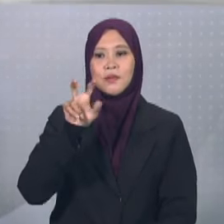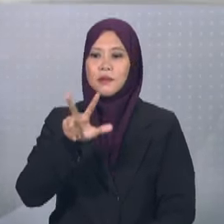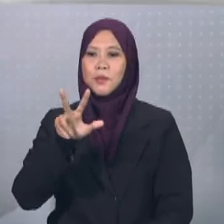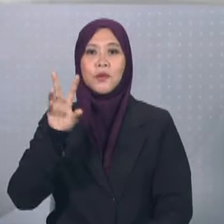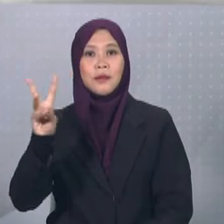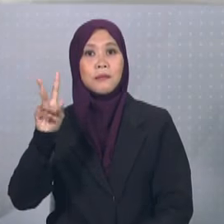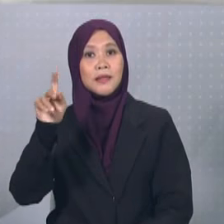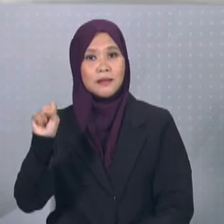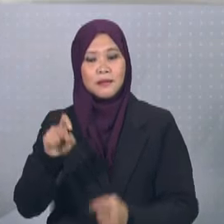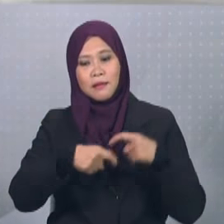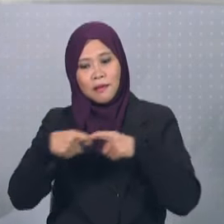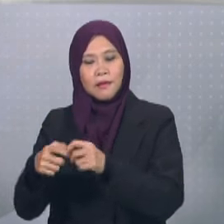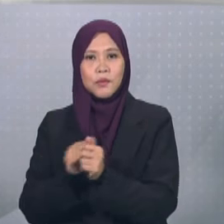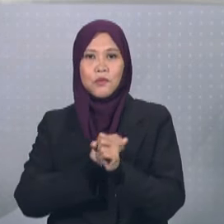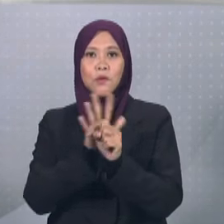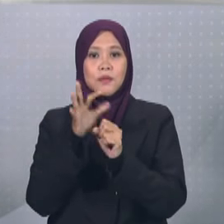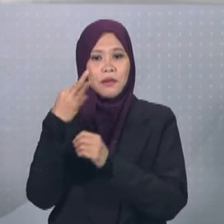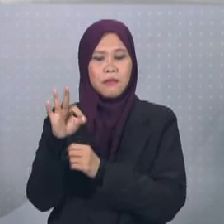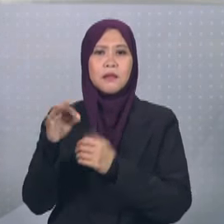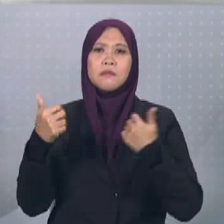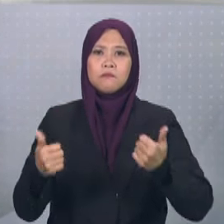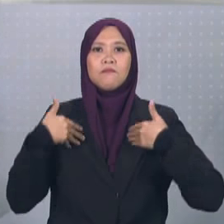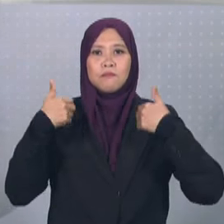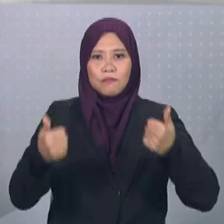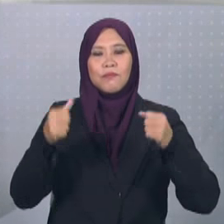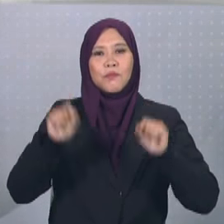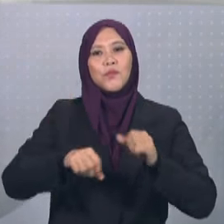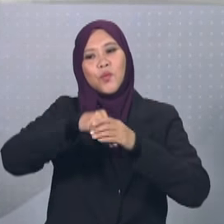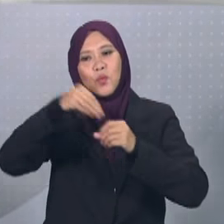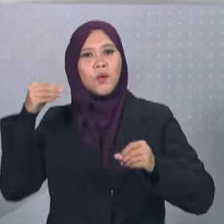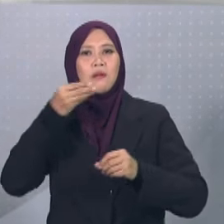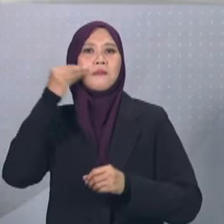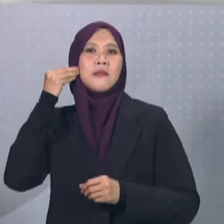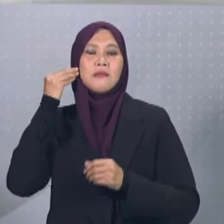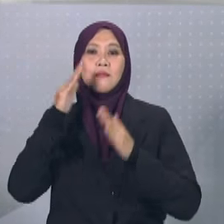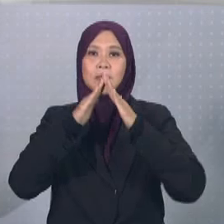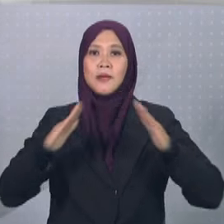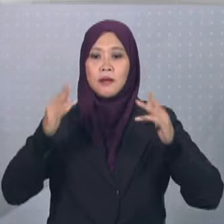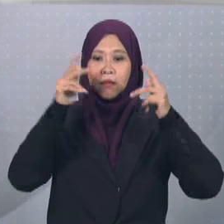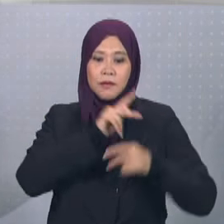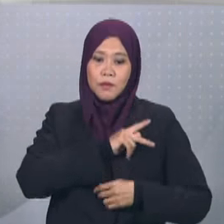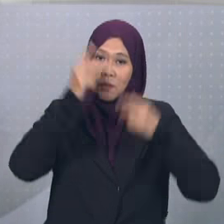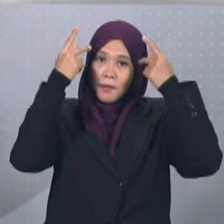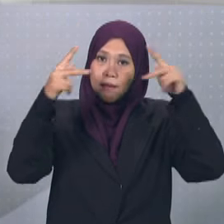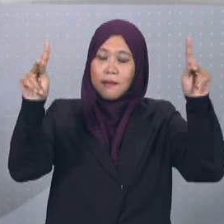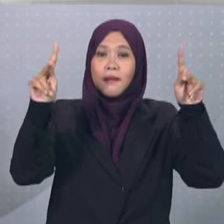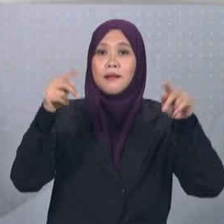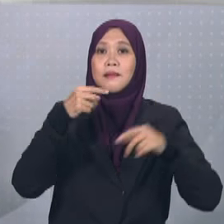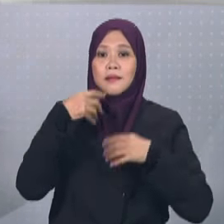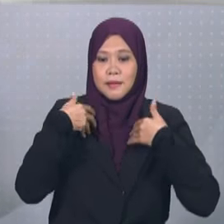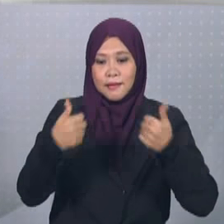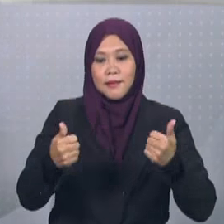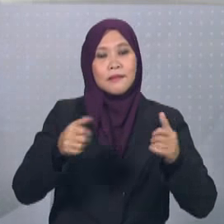236 kes berkaitan COVID-19 telah pulih dan dibenarkan discharge hari ini. Ketua Pengarah Kesihatan Dato' Dr. Nur Hisham